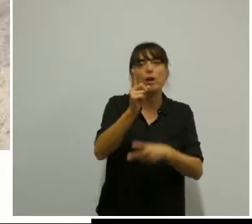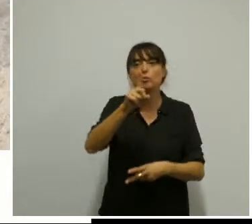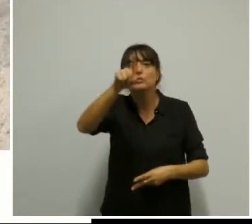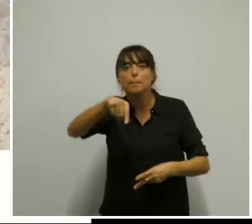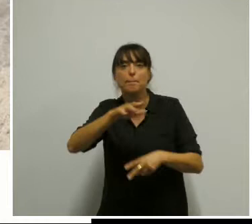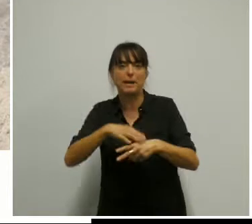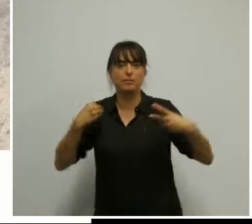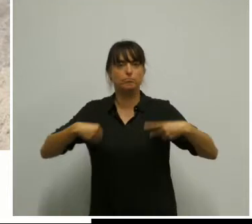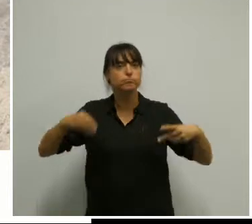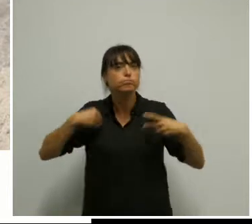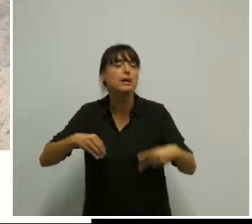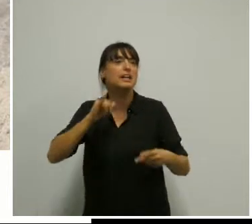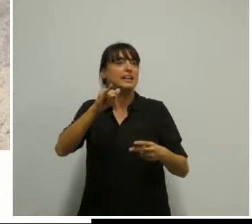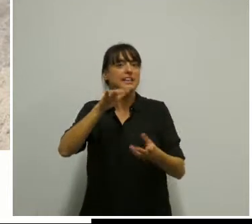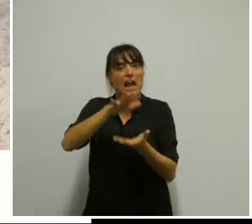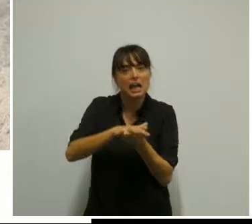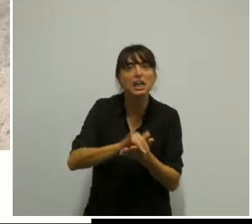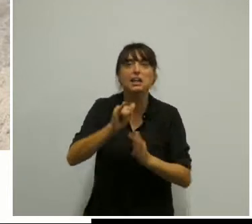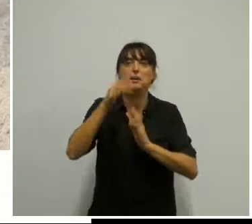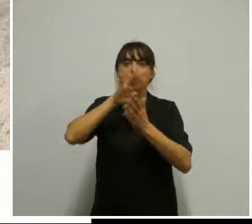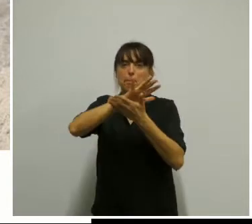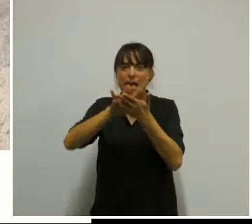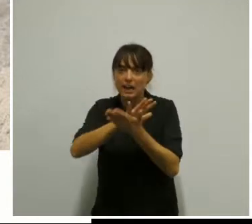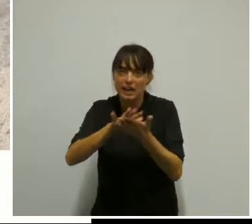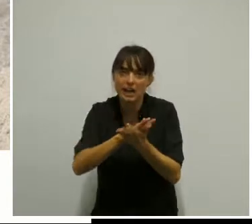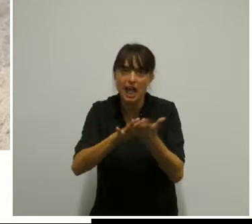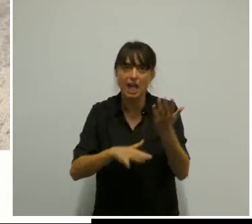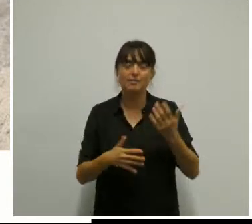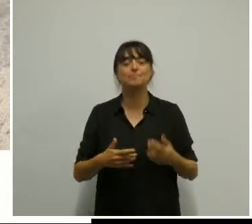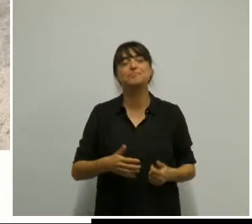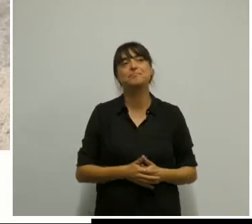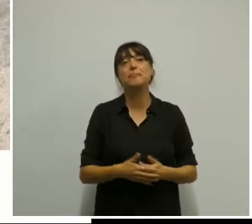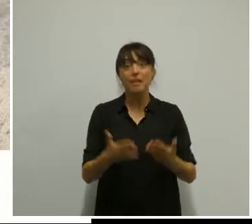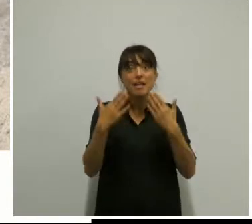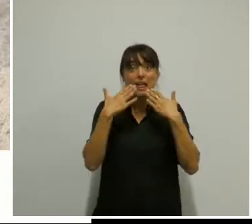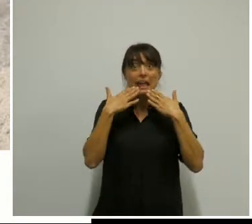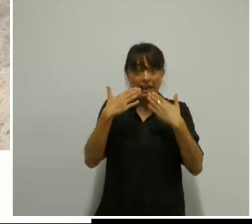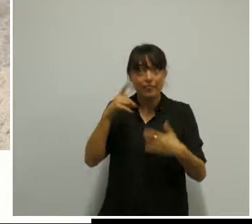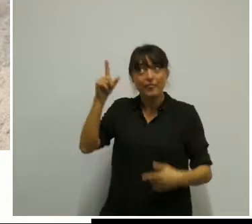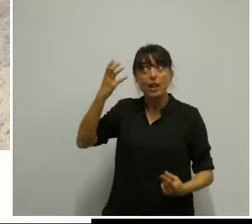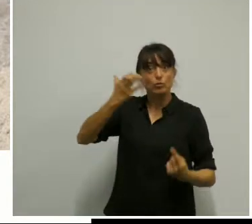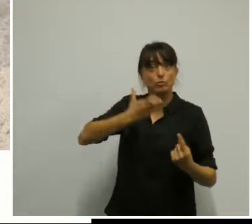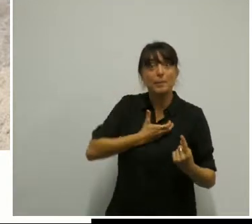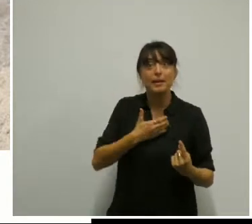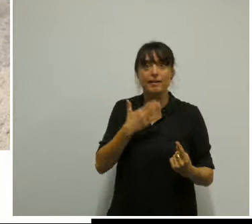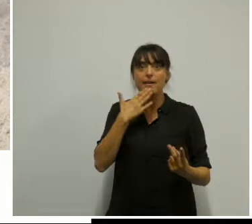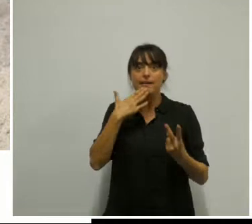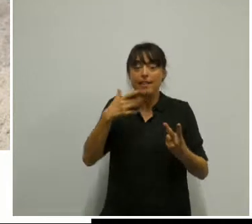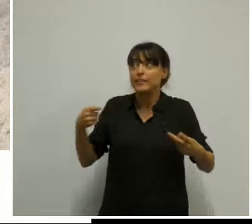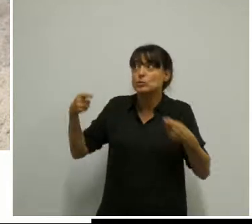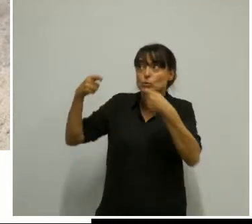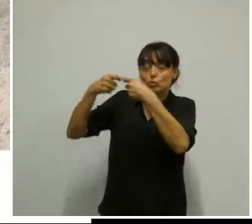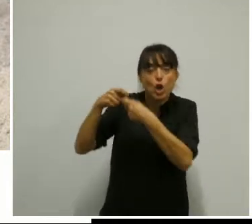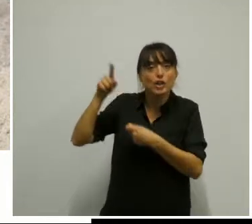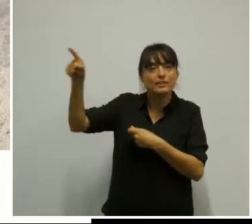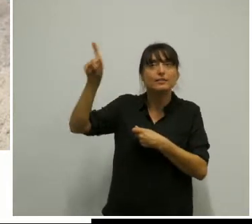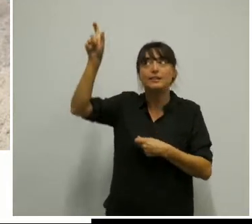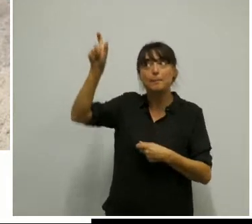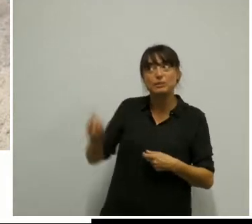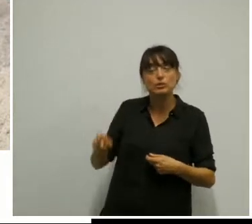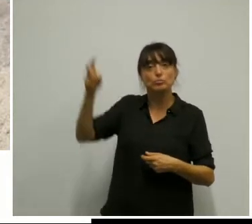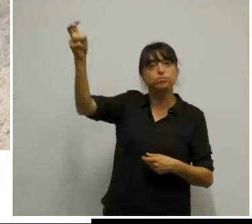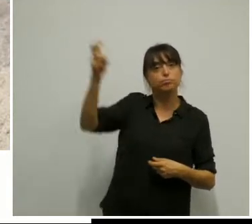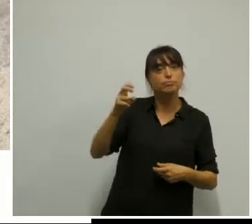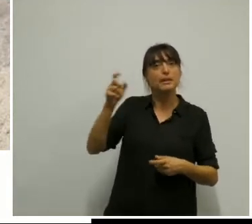través del Consorci, de l'Ajuntament i dels pressupostos que van fer unes guies i ens van donar unes persones de dinamitzadores, ens van